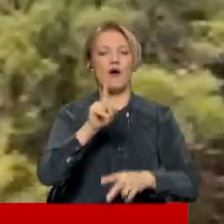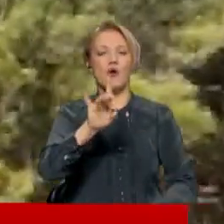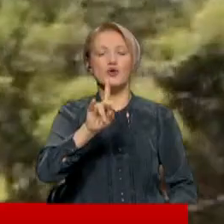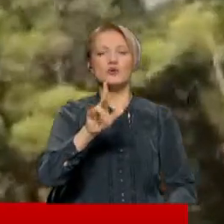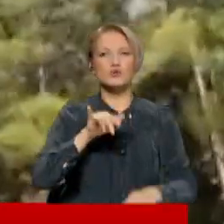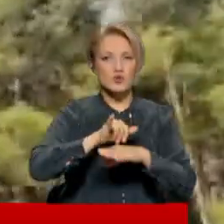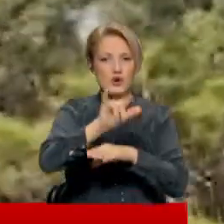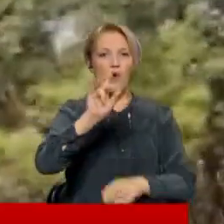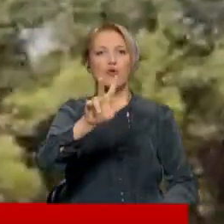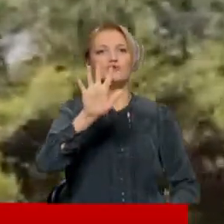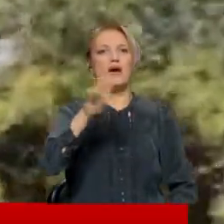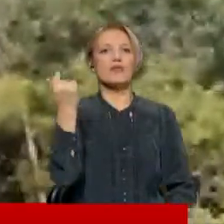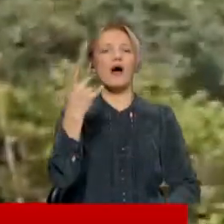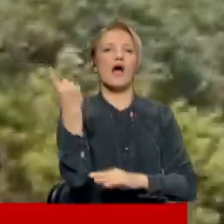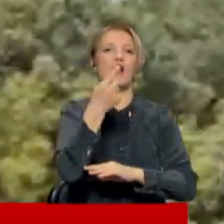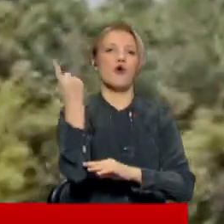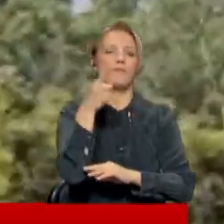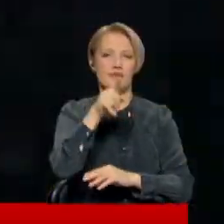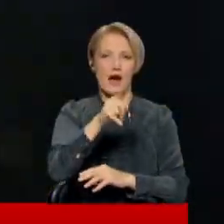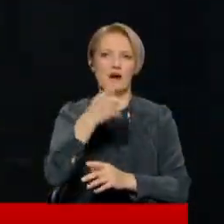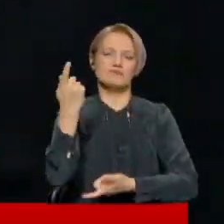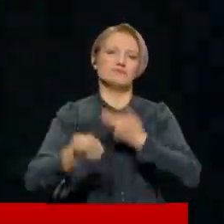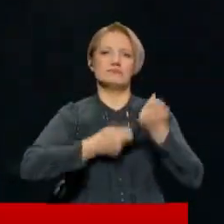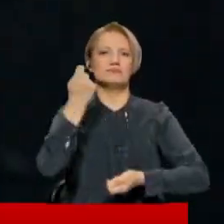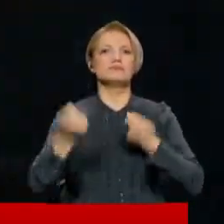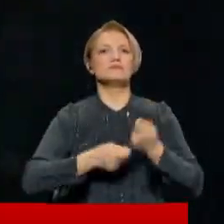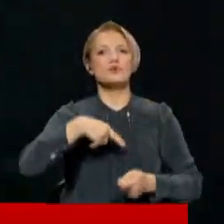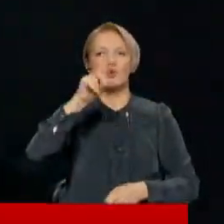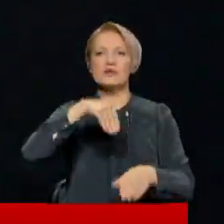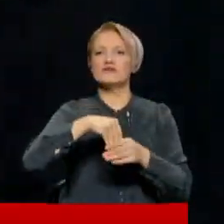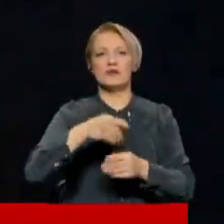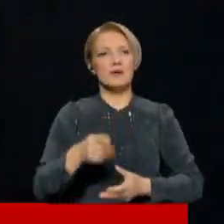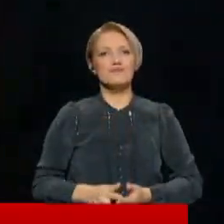ve 35 helikopter müdahale etti alevlere gün içinde.